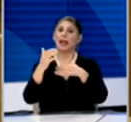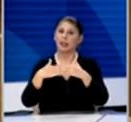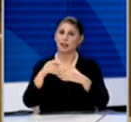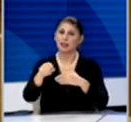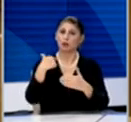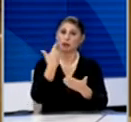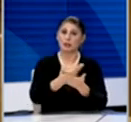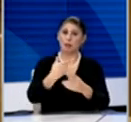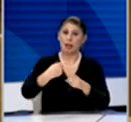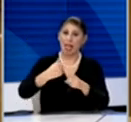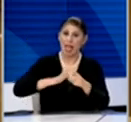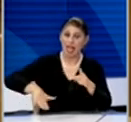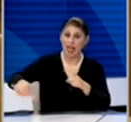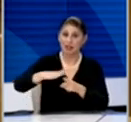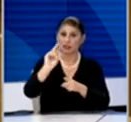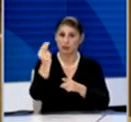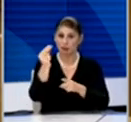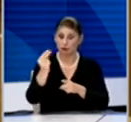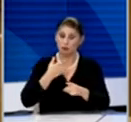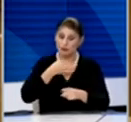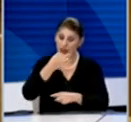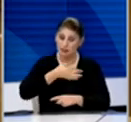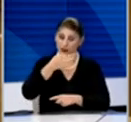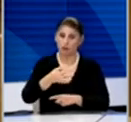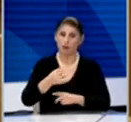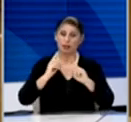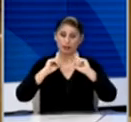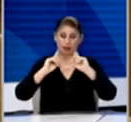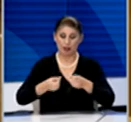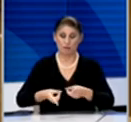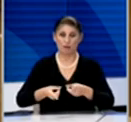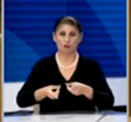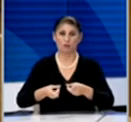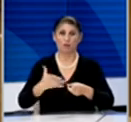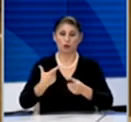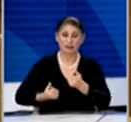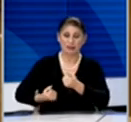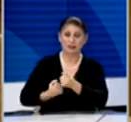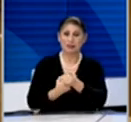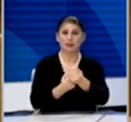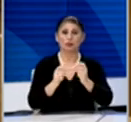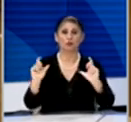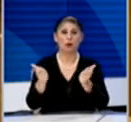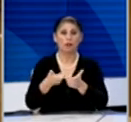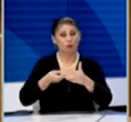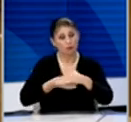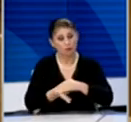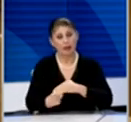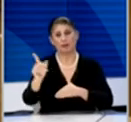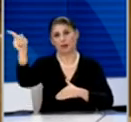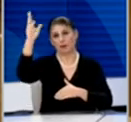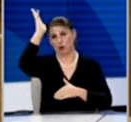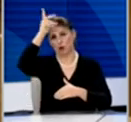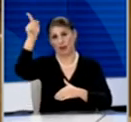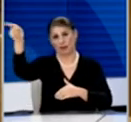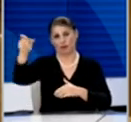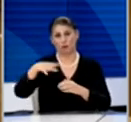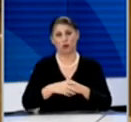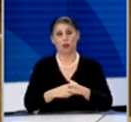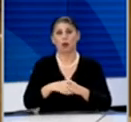έλληνες του κοινοβουλίου που να εισηγηθούμε και να αποφασίσουμε ότι η στήριξη του έθνους περνάει και από τον εύρο όπως